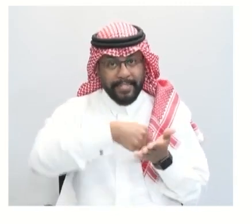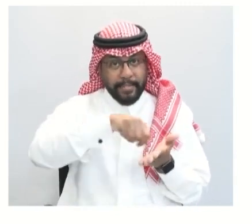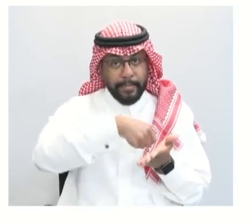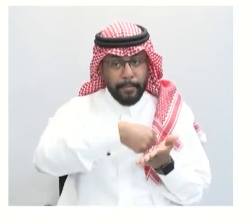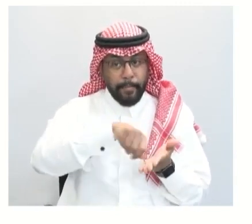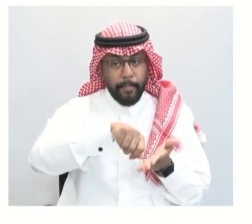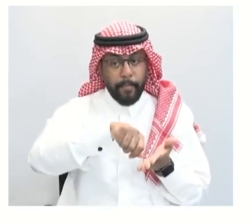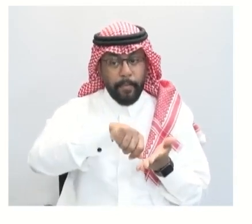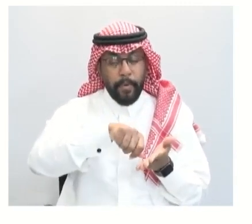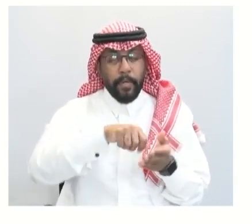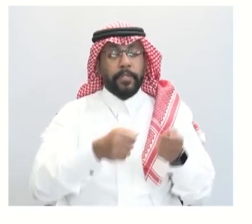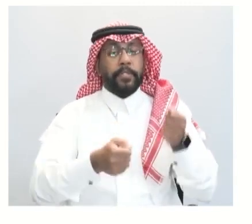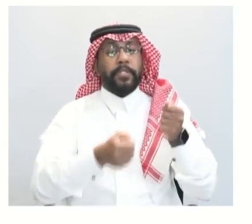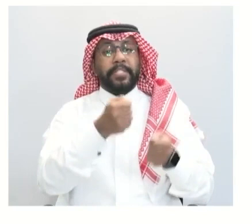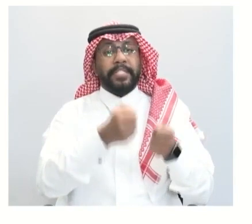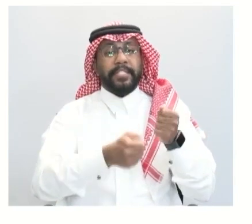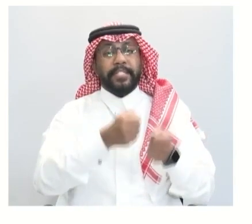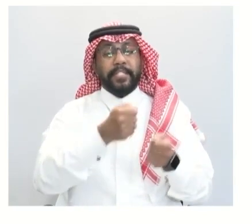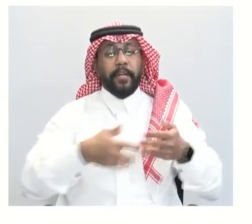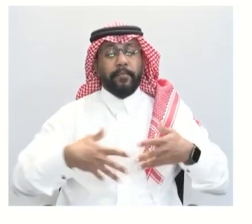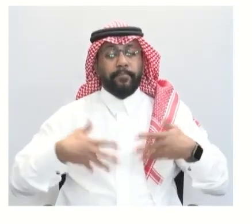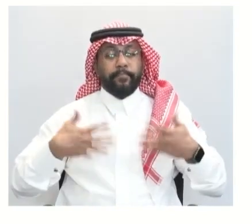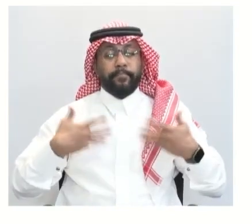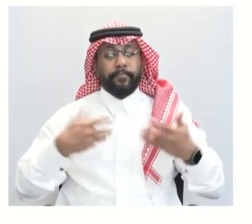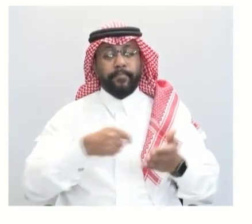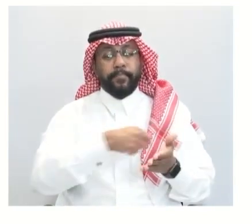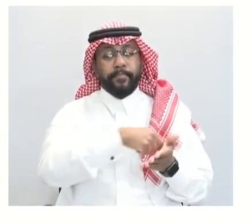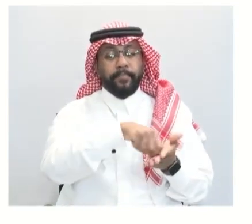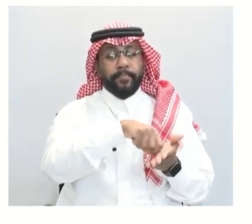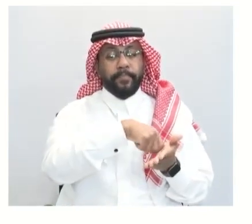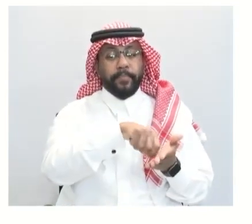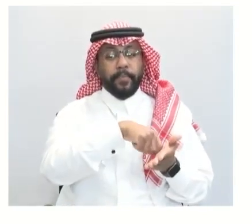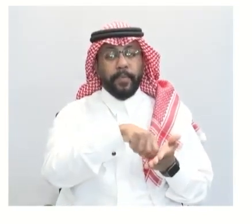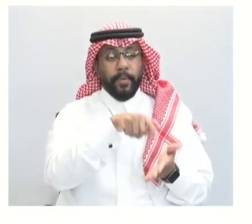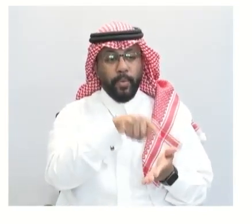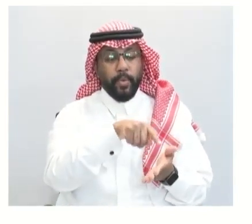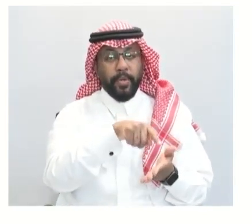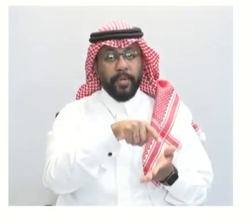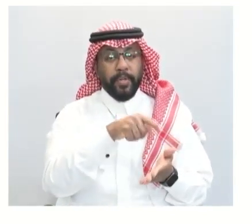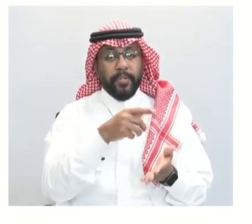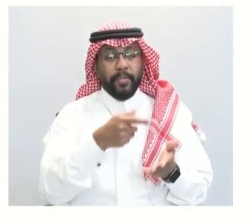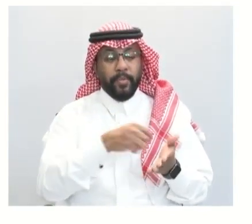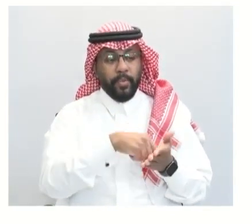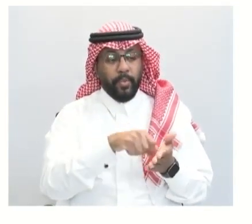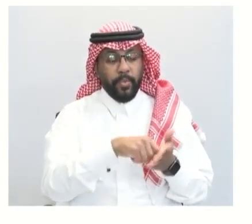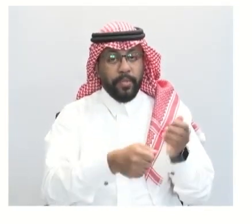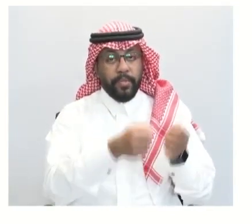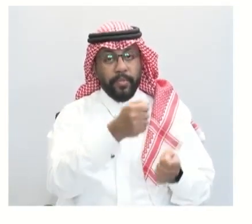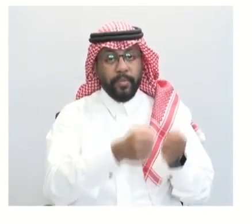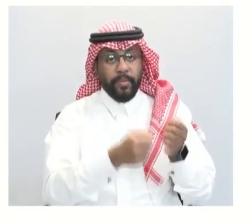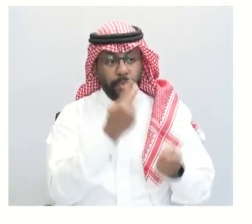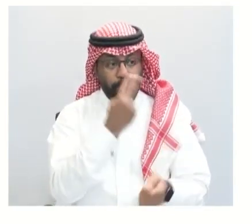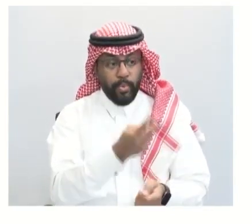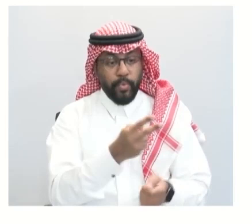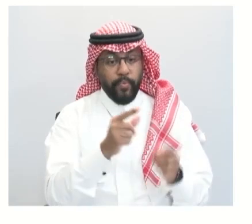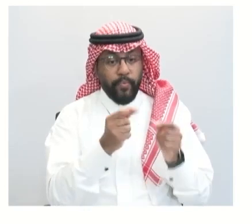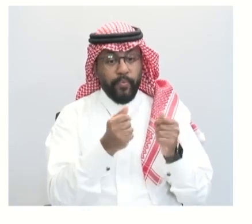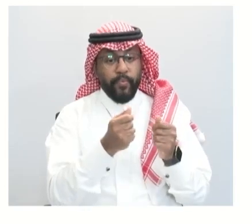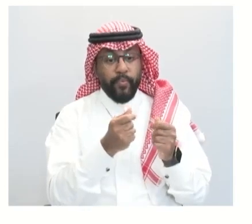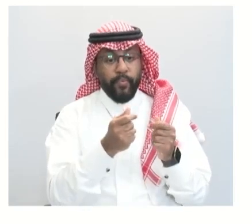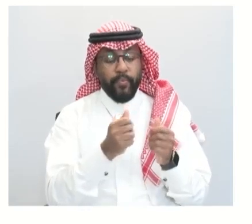يكفي مجموع المجموعه النقود لاشتري الشيء المبين في الصوره امامنا في هذه